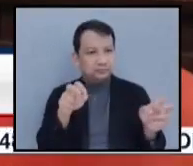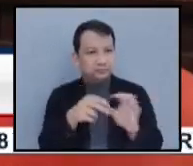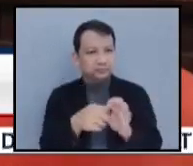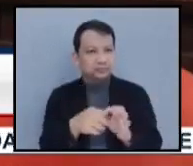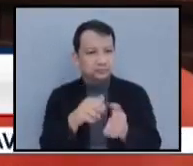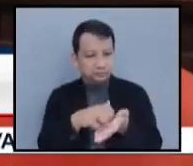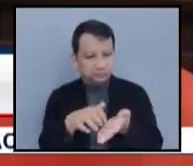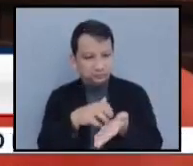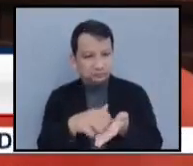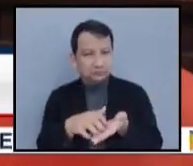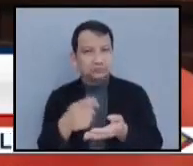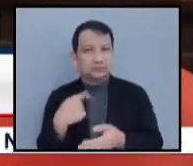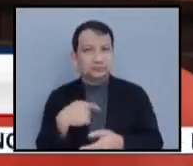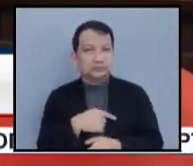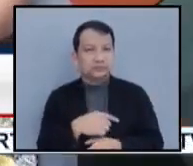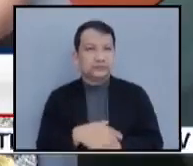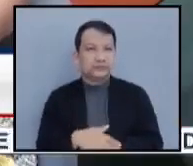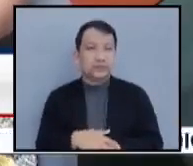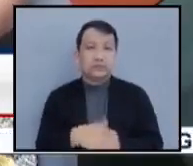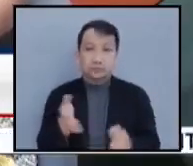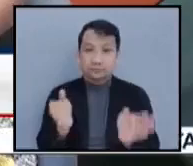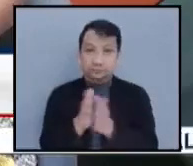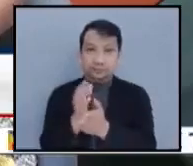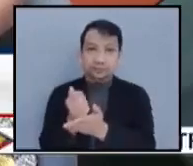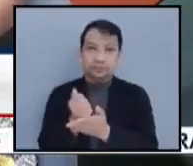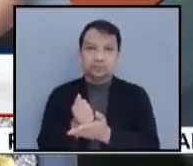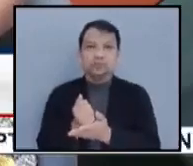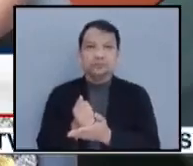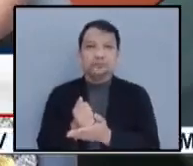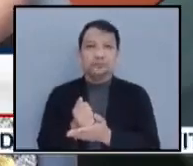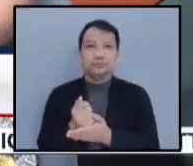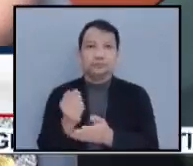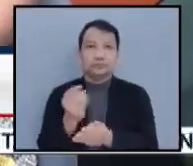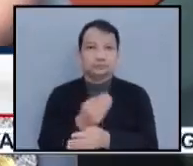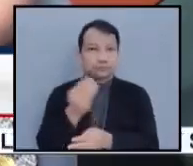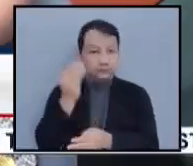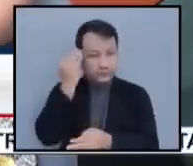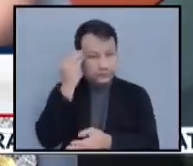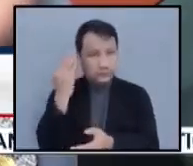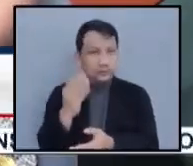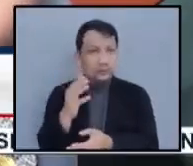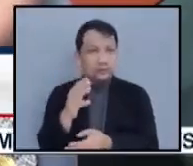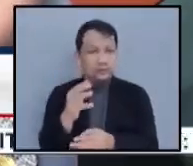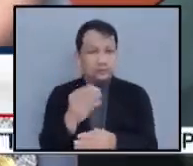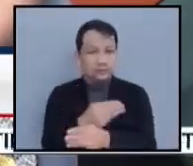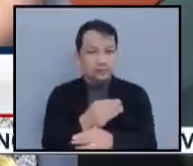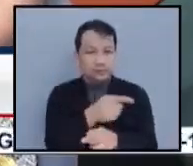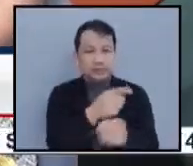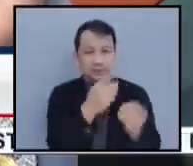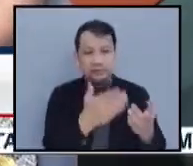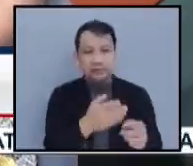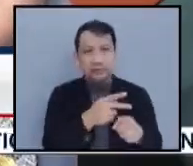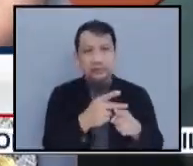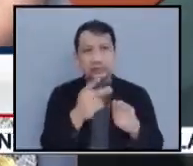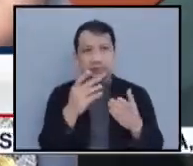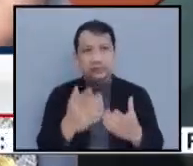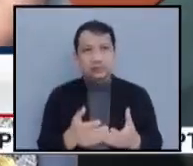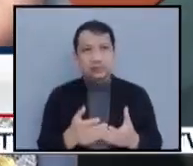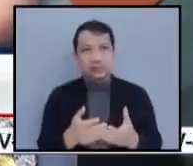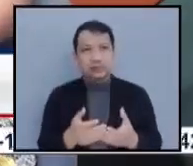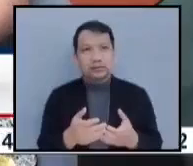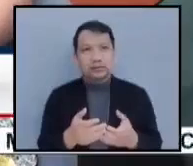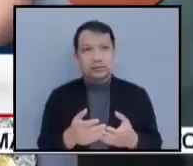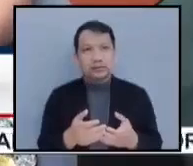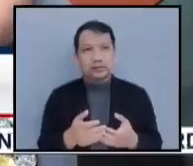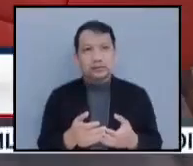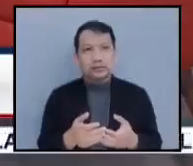natin. So may nagre-request dito ng sample ng mental map. Ito kasi professor to si Profi. Oh, pero hindi math tinuturo ko eh. Pero sige. Baka